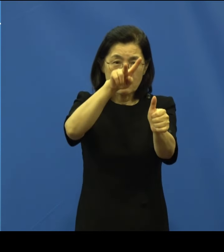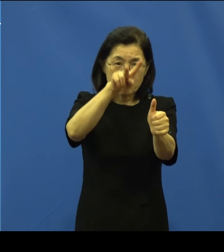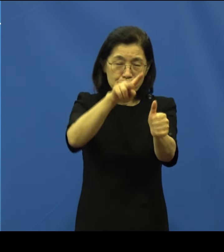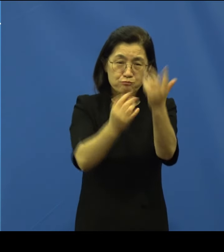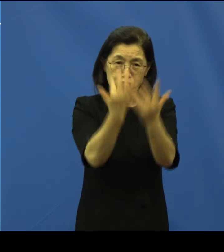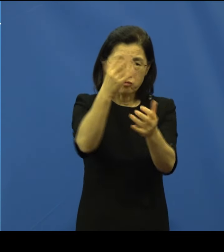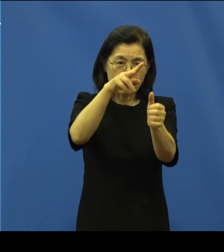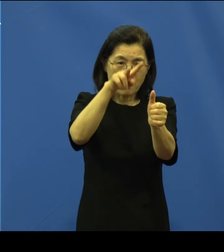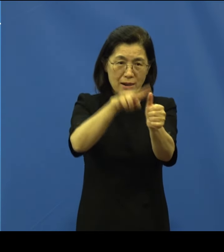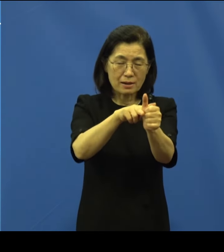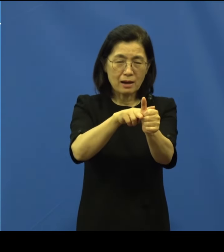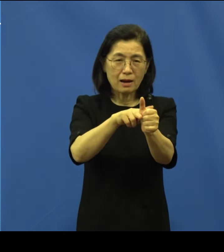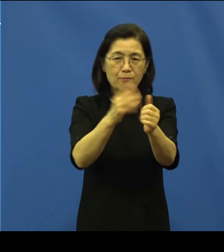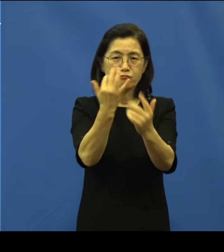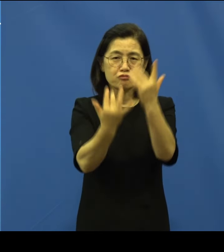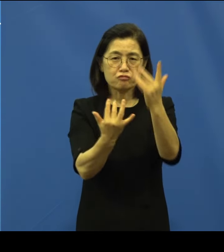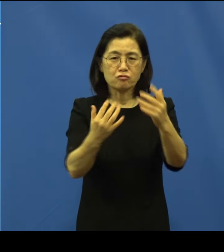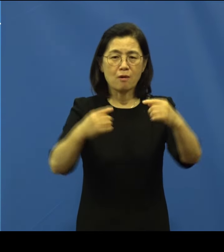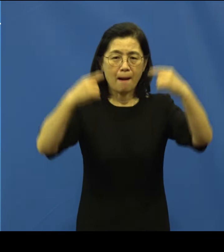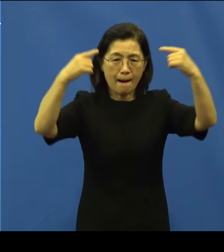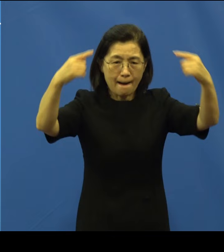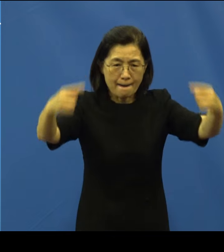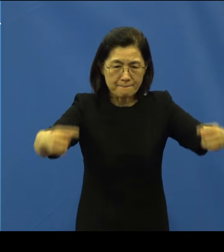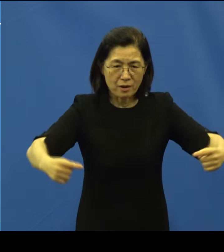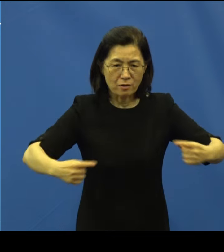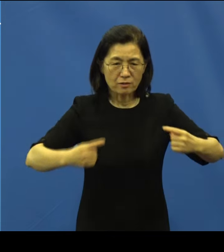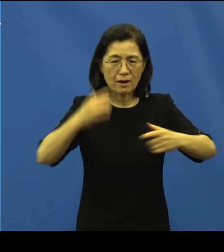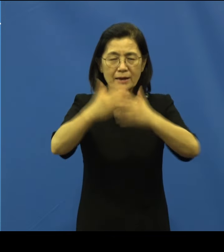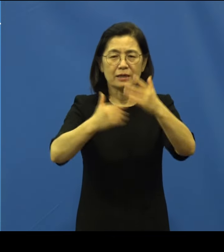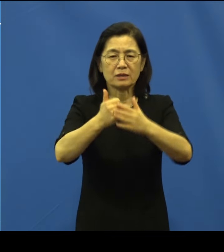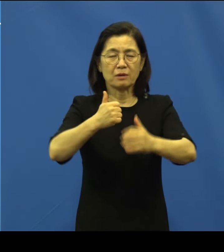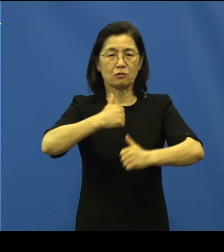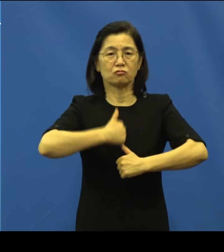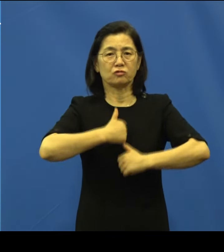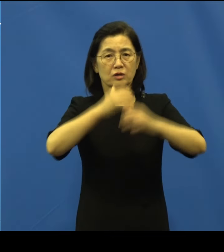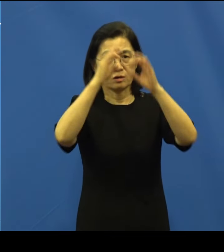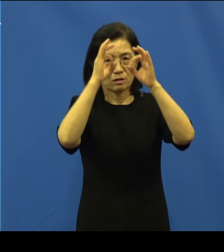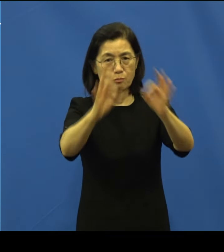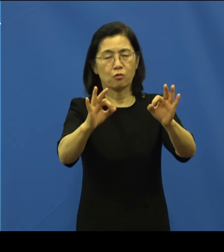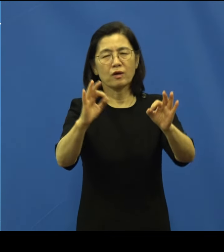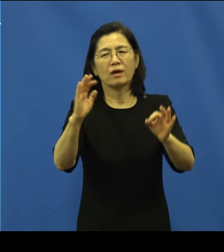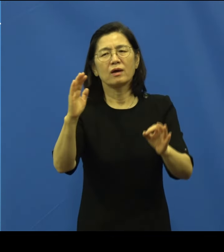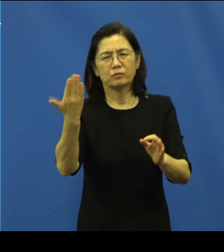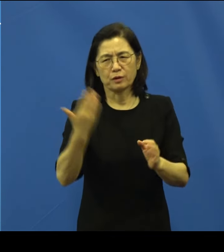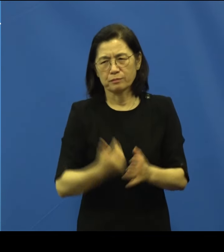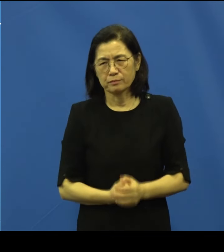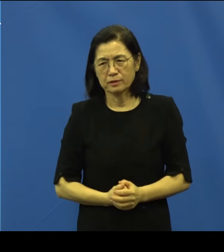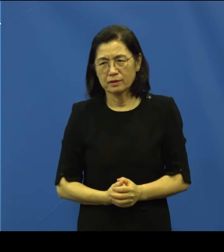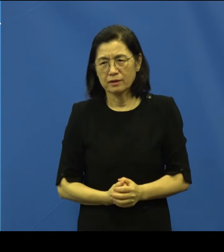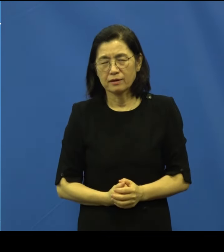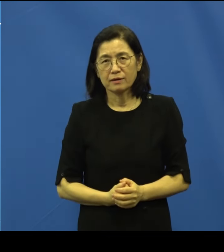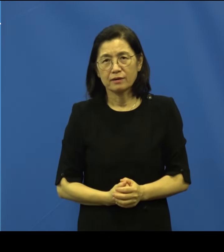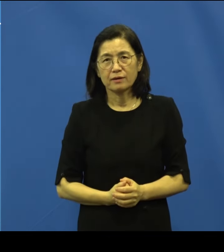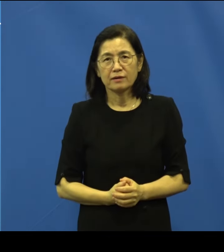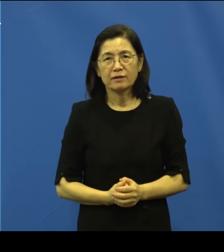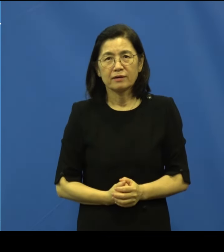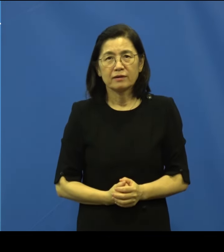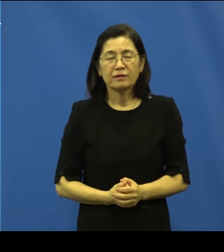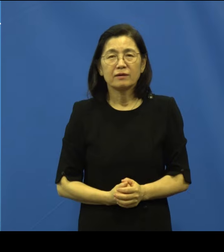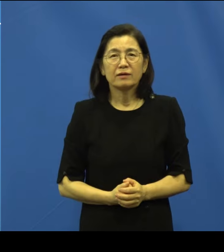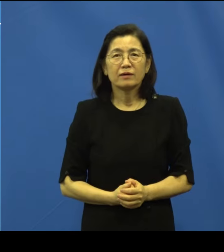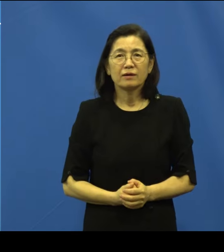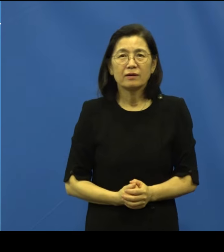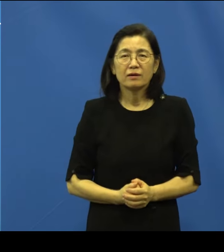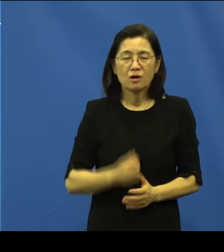불병거를 거느리고 있습니다. 아람의 군대와 비교가 안 돼. 하나님의 백성들을 둘러싸고 있는